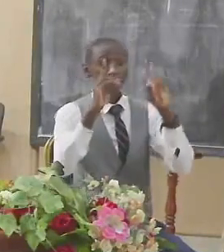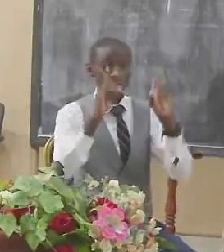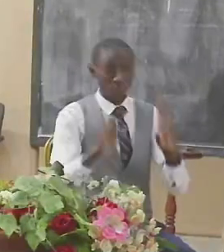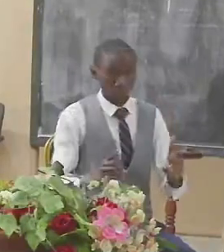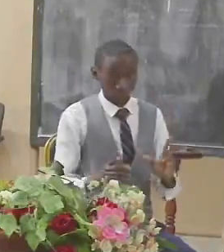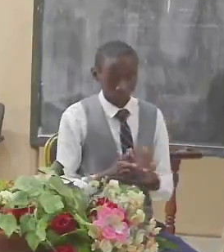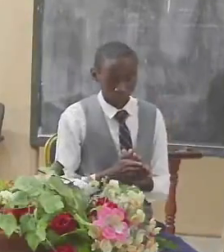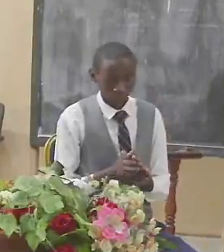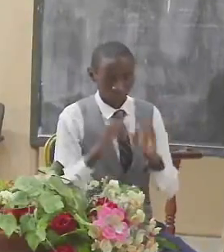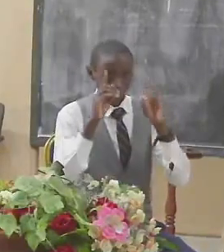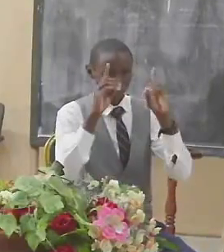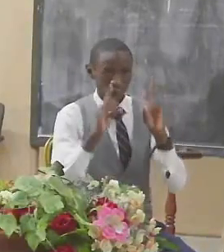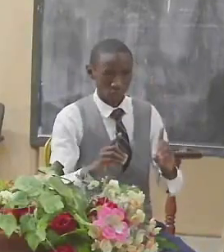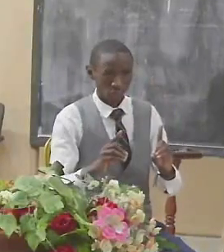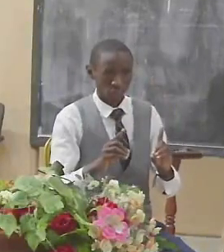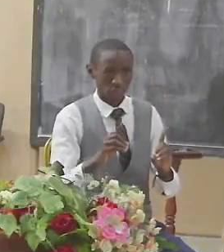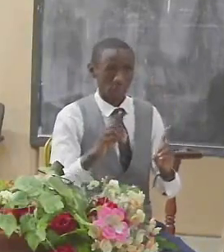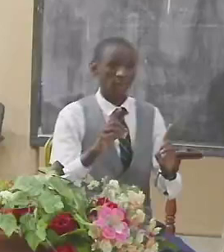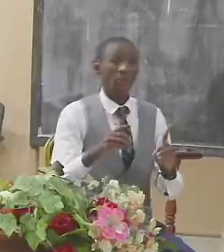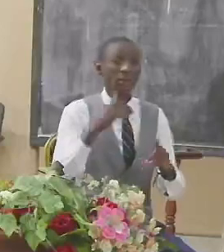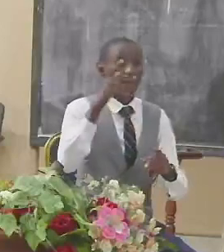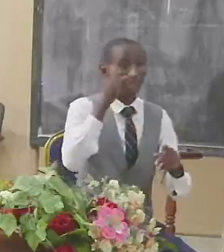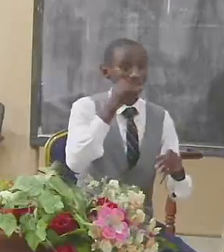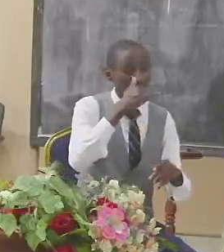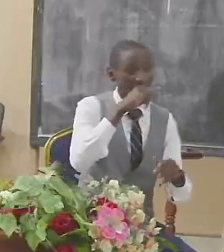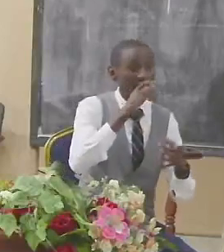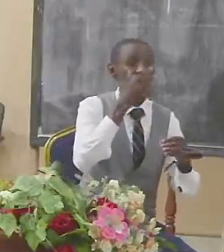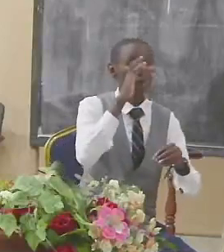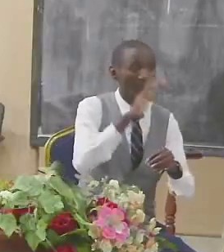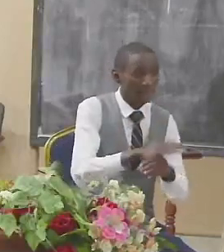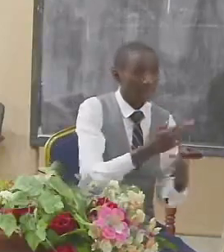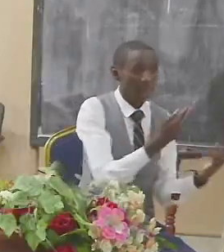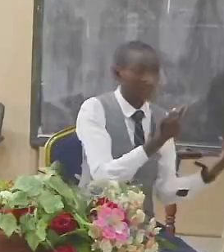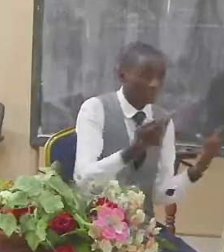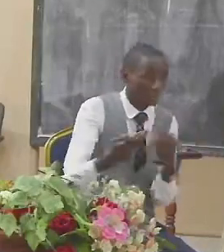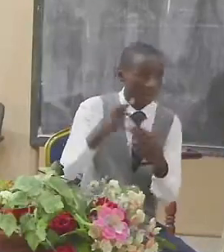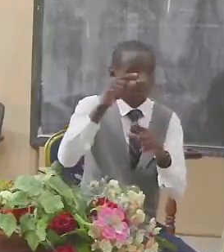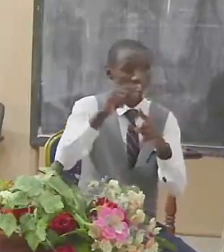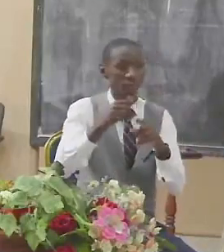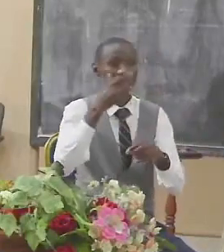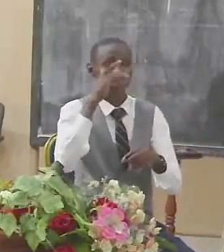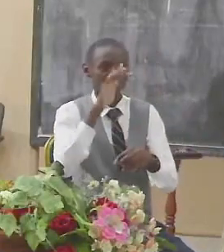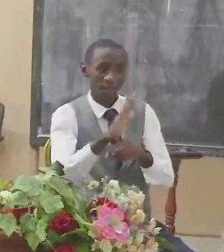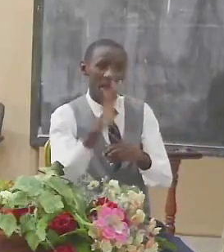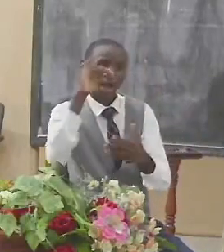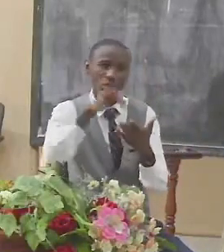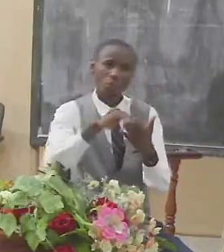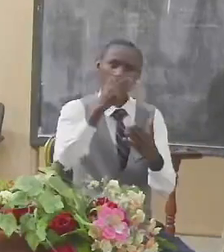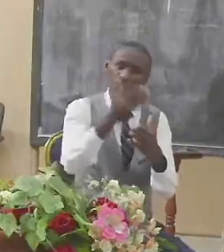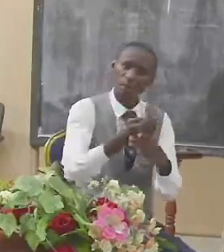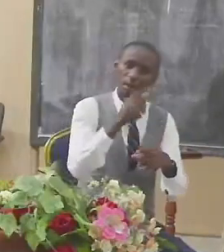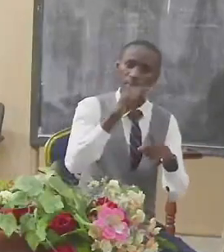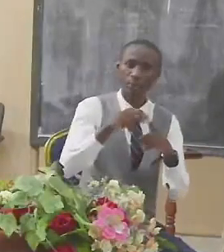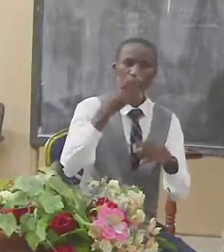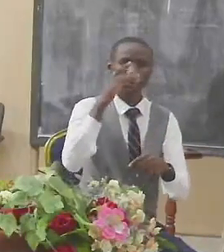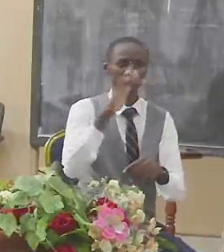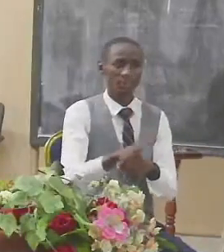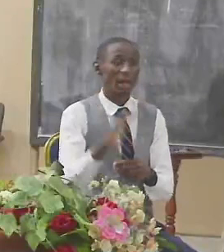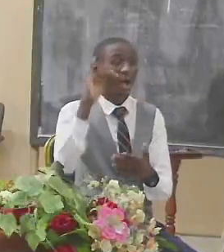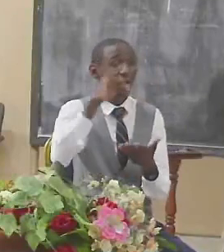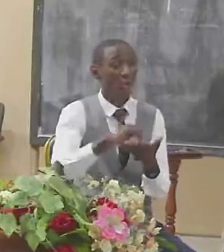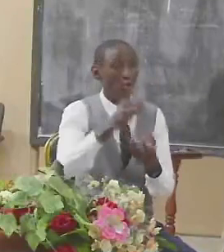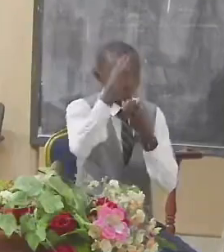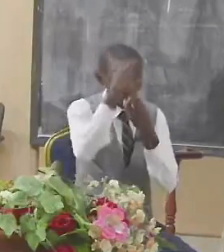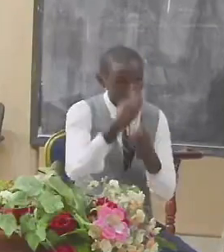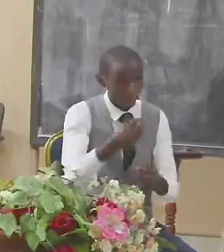C'est les enfants de la promesse. Watoto wa ahadi. Ils reçoivent la parole de la promesse. Wanapokea neno la ahadi. Ils croient à la parole de la promesse. Wanaamini neno la ahadi. Ils obéissent à la parole de